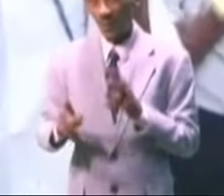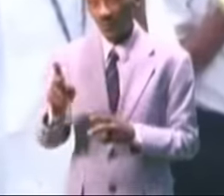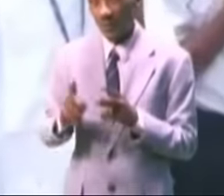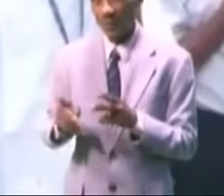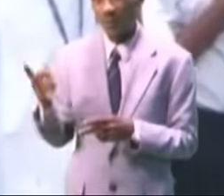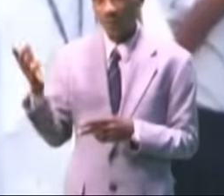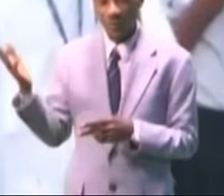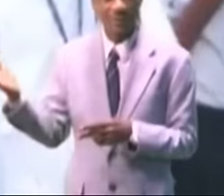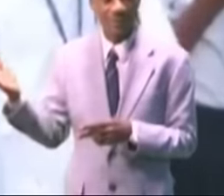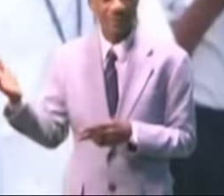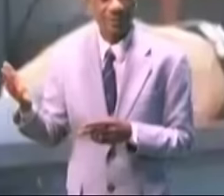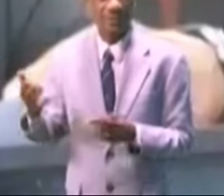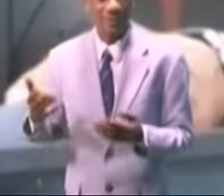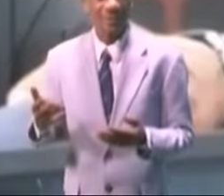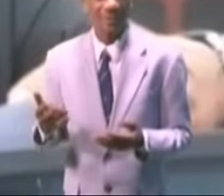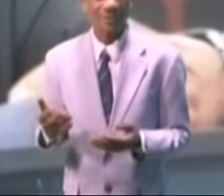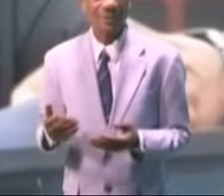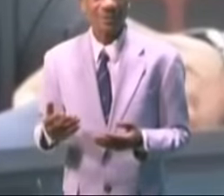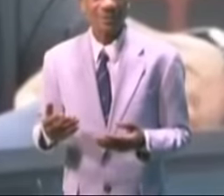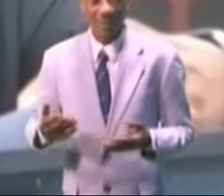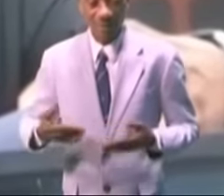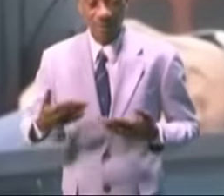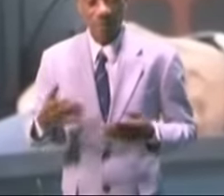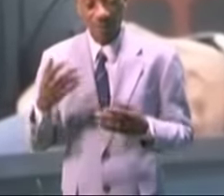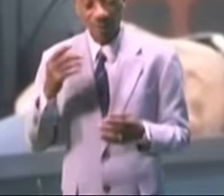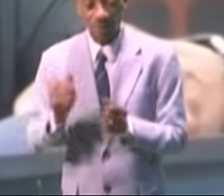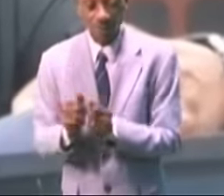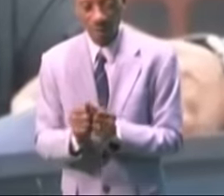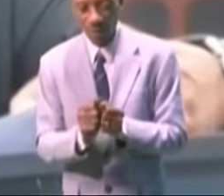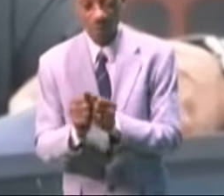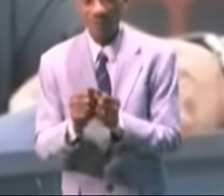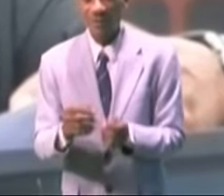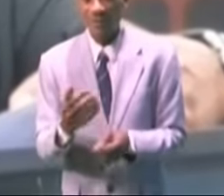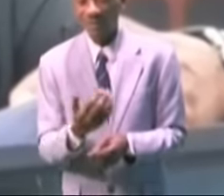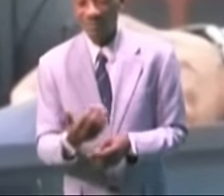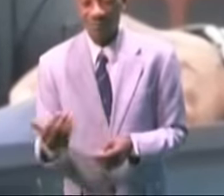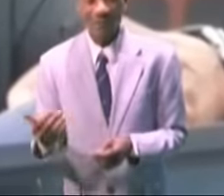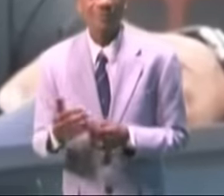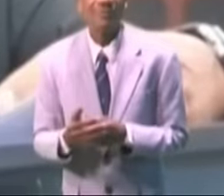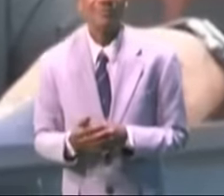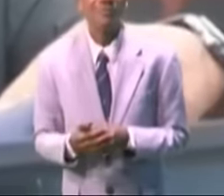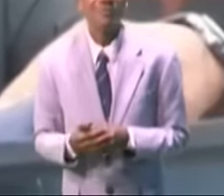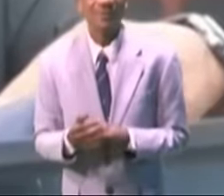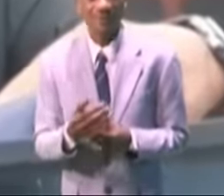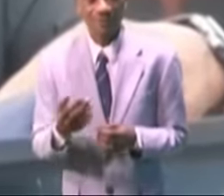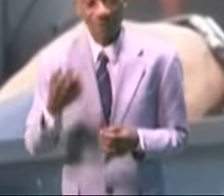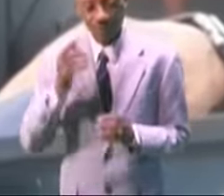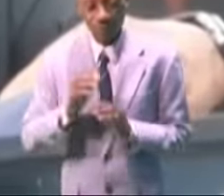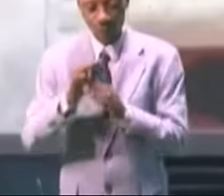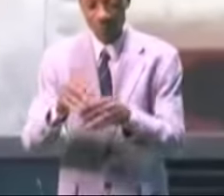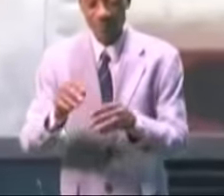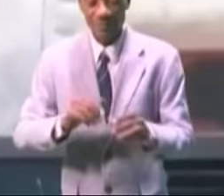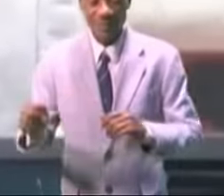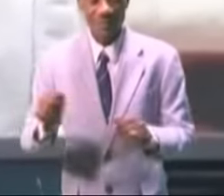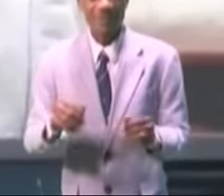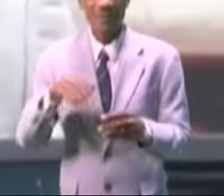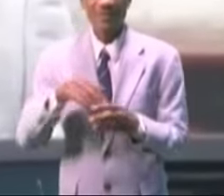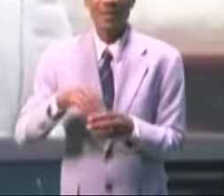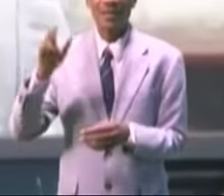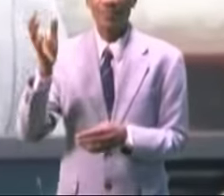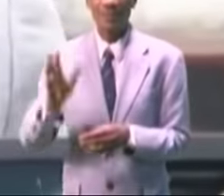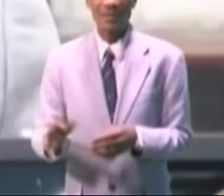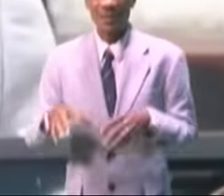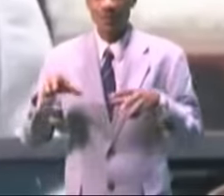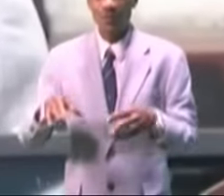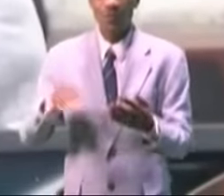entre autres celui du directeur provincial éducationnel Congo Central 1, John Bopilo, suivi de l'inspecteur